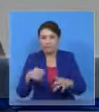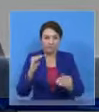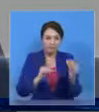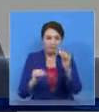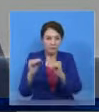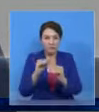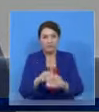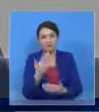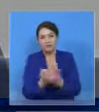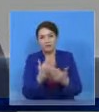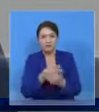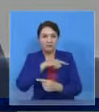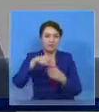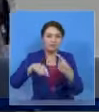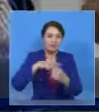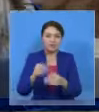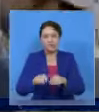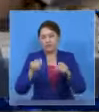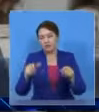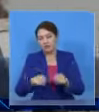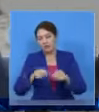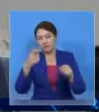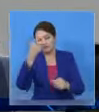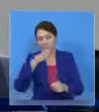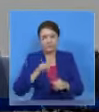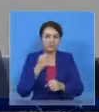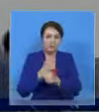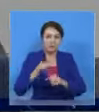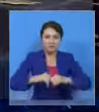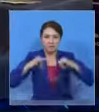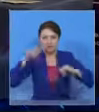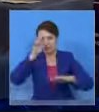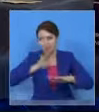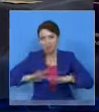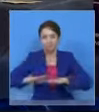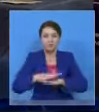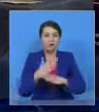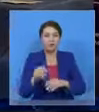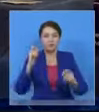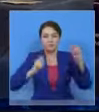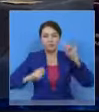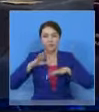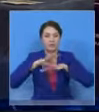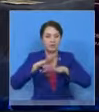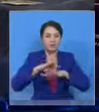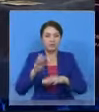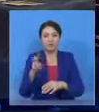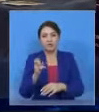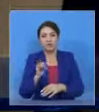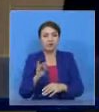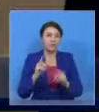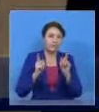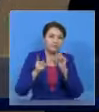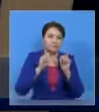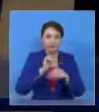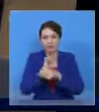советую молодым предпринимателям открывать свое дело развивать нашу страну в рамках форума были проведены секционные сессии и